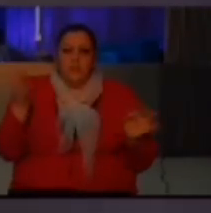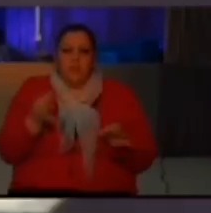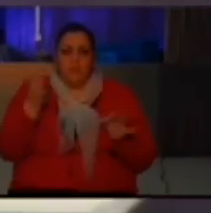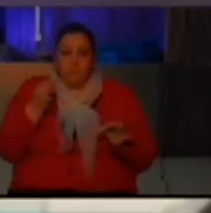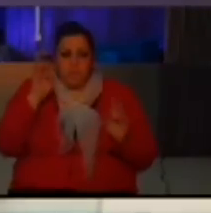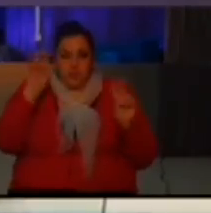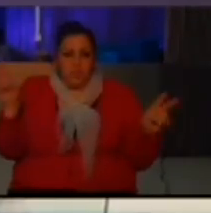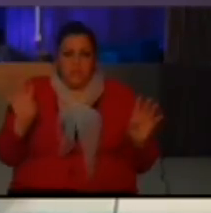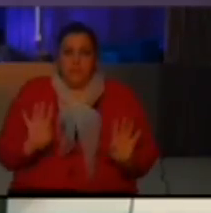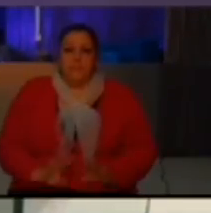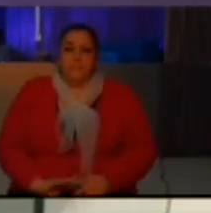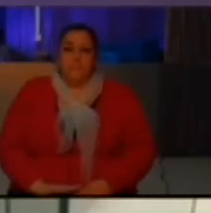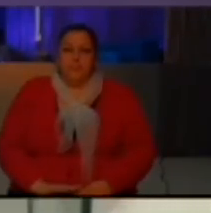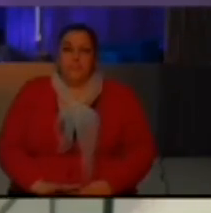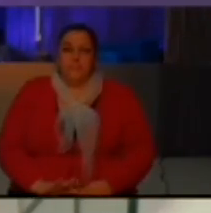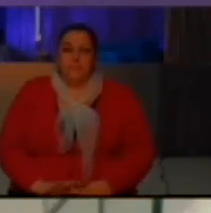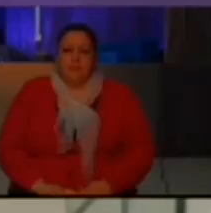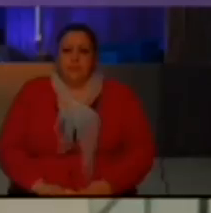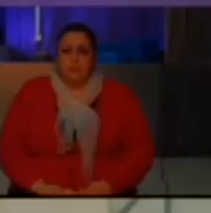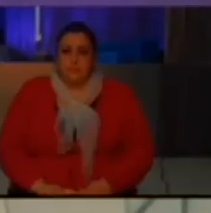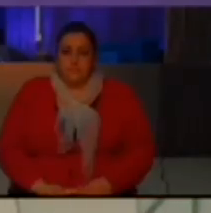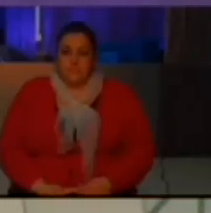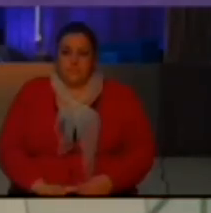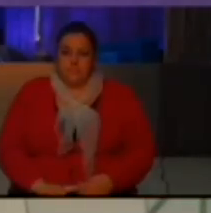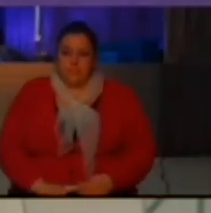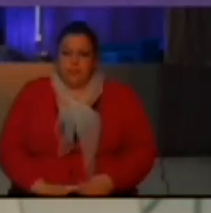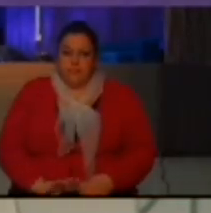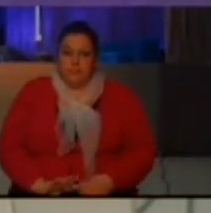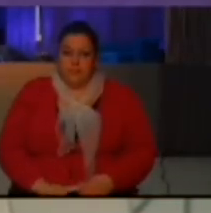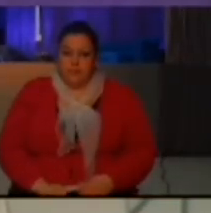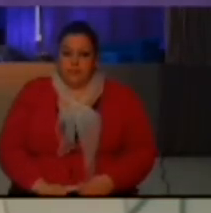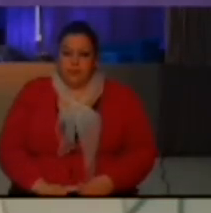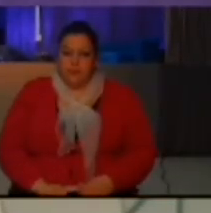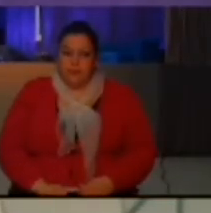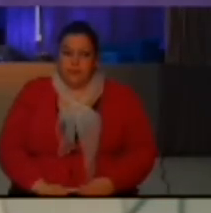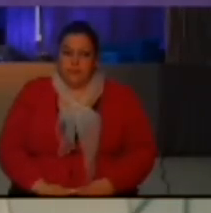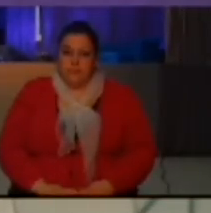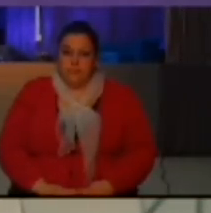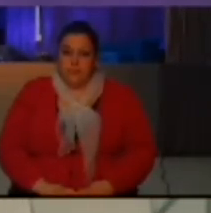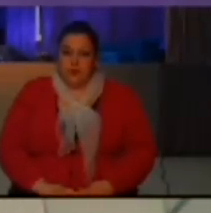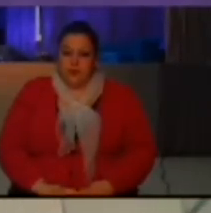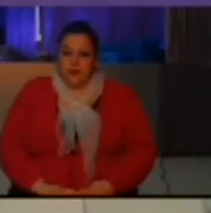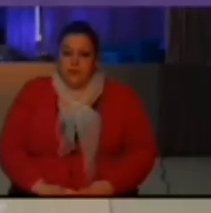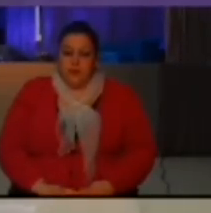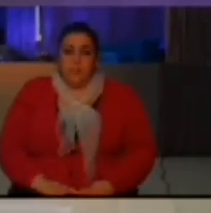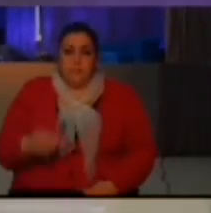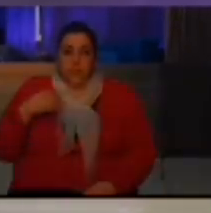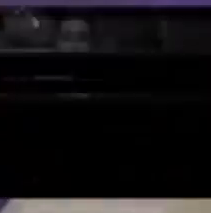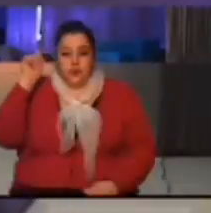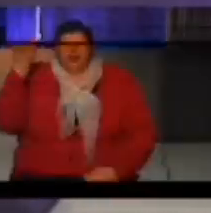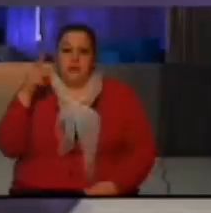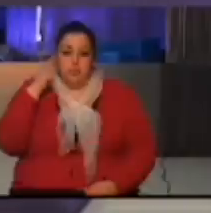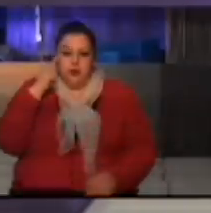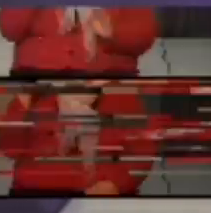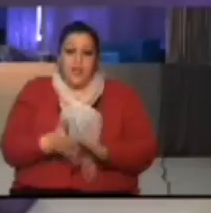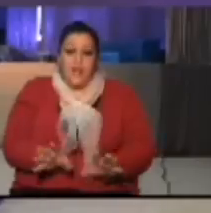այնպես չի, որ ընդհանրապես ոչ մի բան չգիտենք, բայց հասկացանք, որ իսկականից բանկրոտ ենք, չկա, են ինչ որ